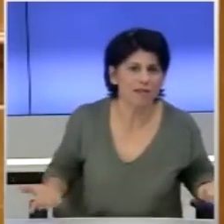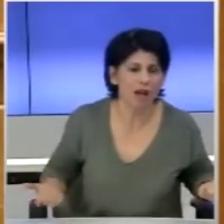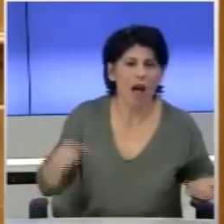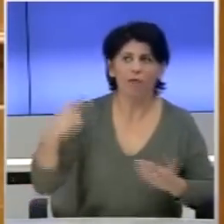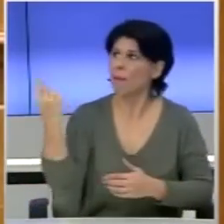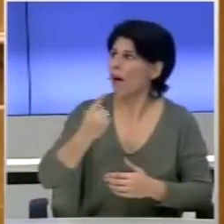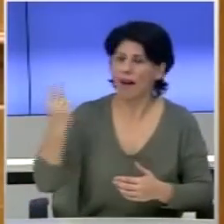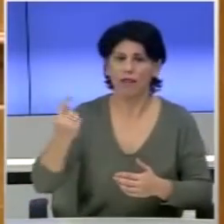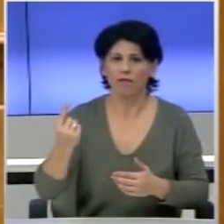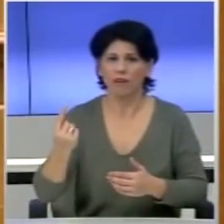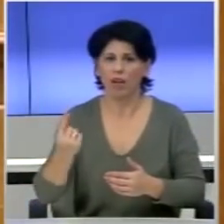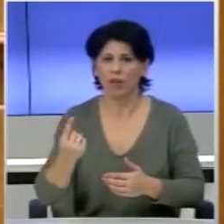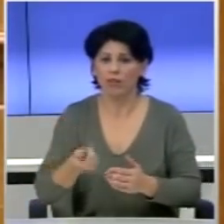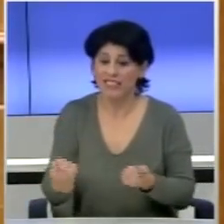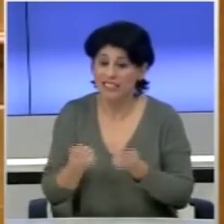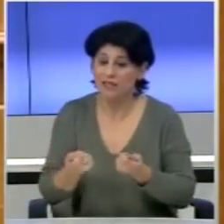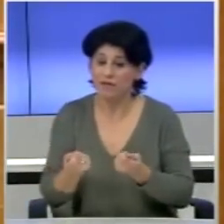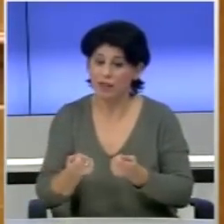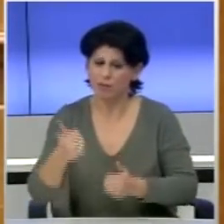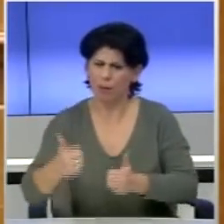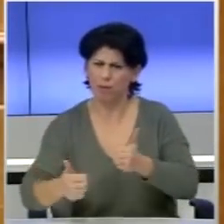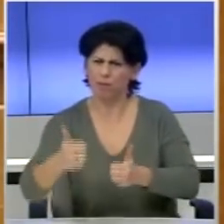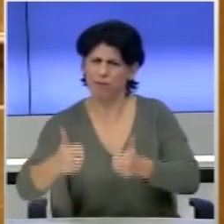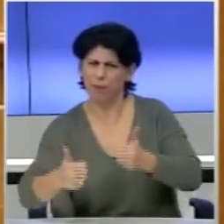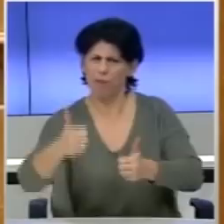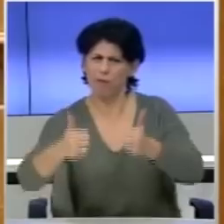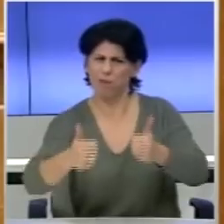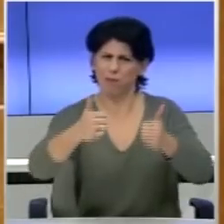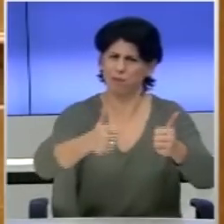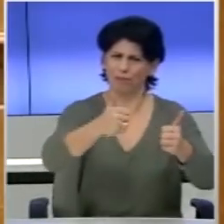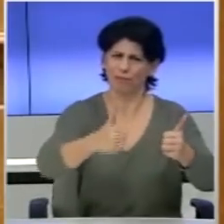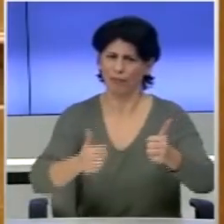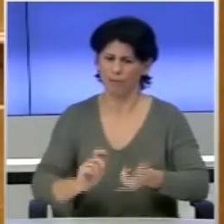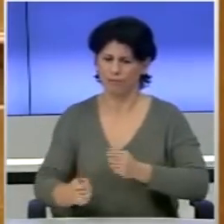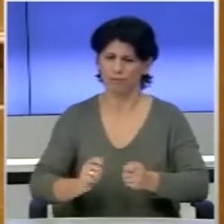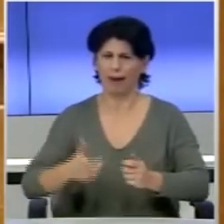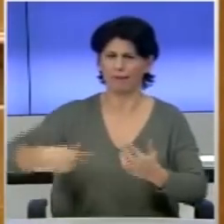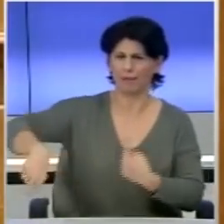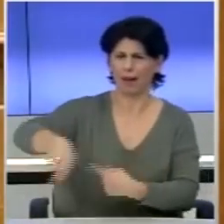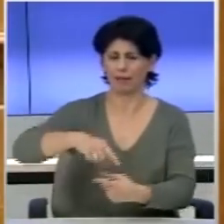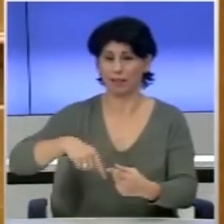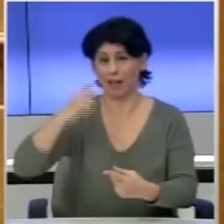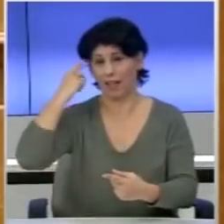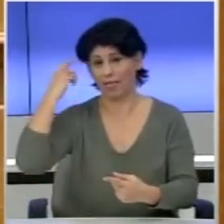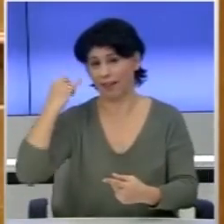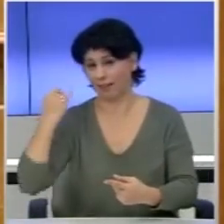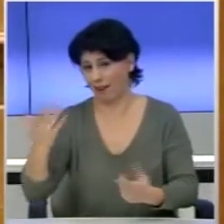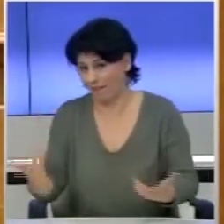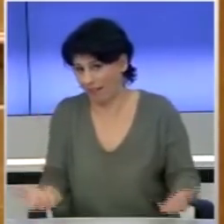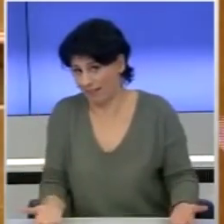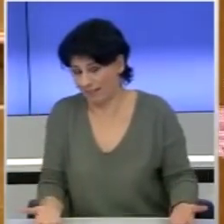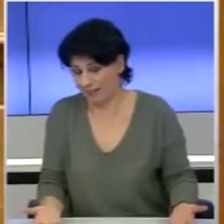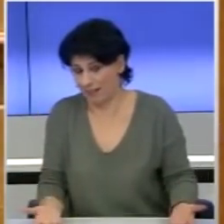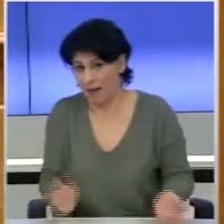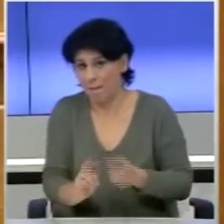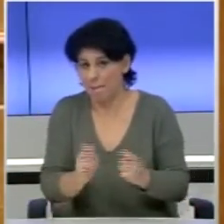κλιμακώνονται όλο και πιο επικίνδυνα οι ανταγωνισμοί μεγάλων παικτών διεθνώς. Και μην παριστάνετε ότι δεν καταλαβαίνετε τι εννοούμε,